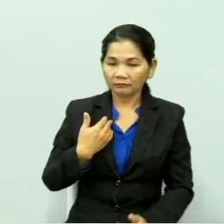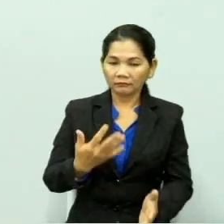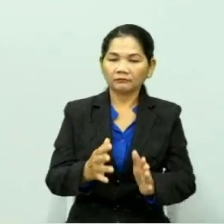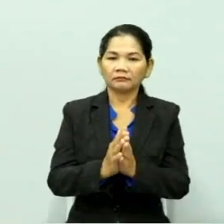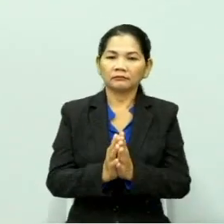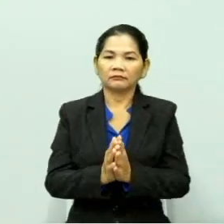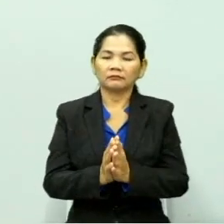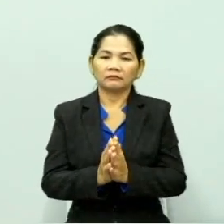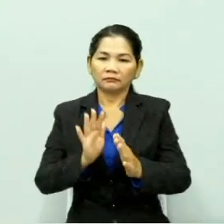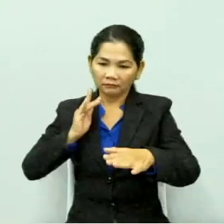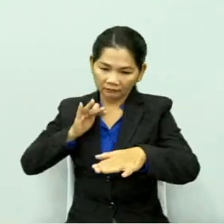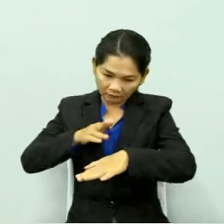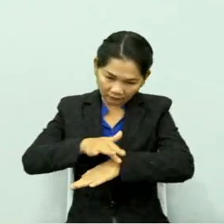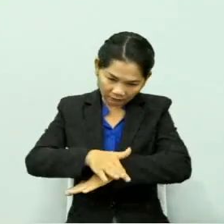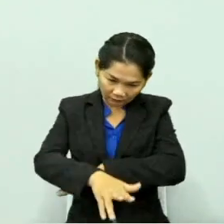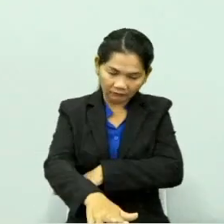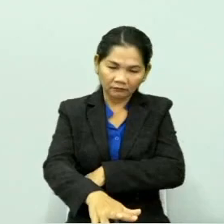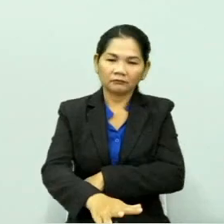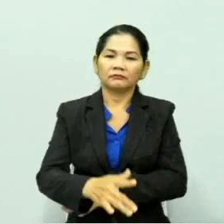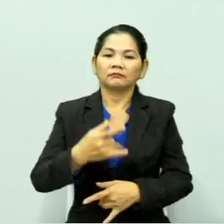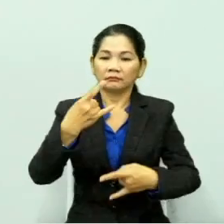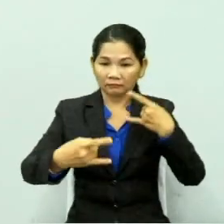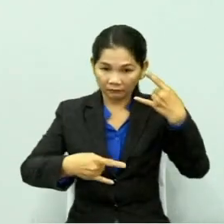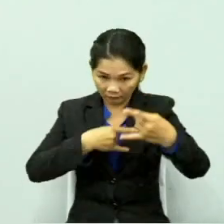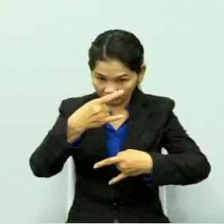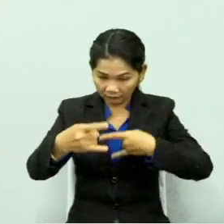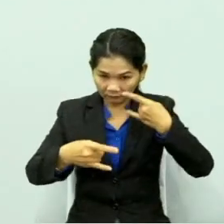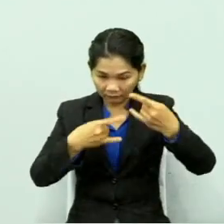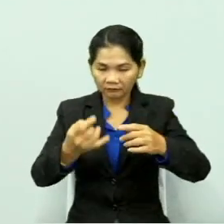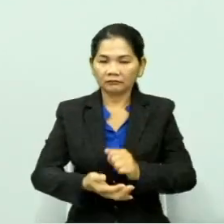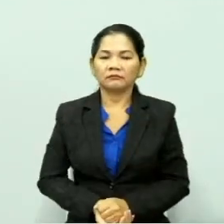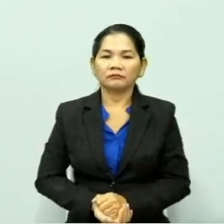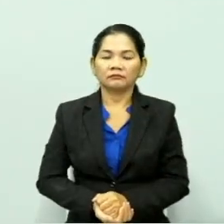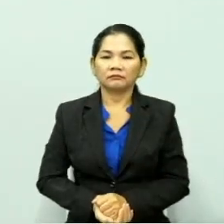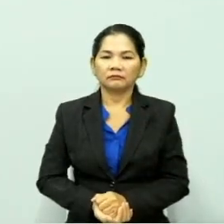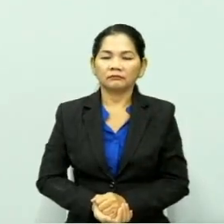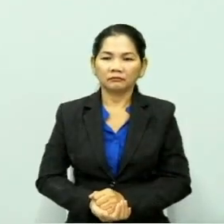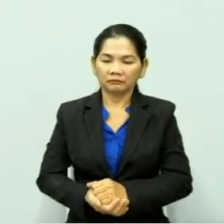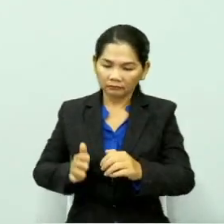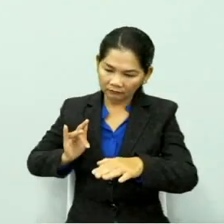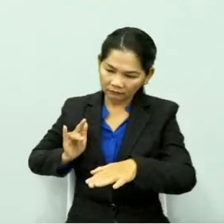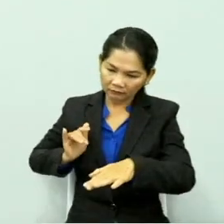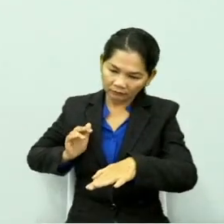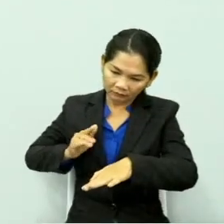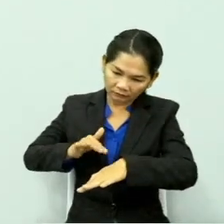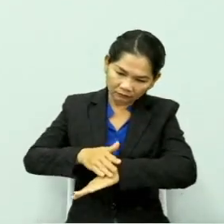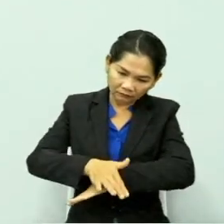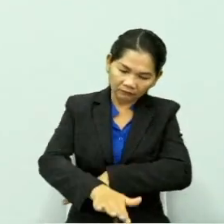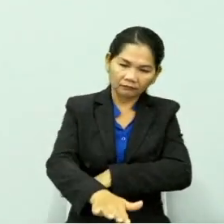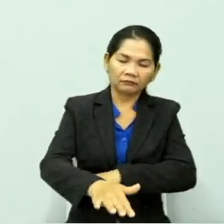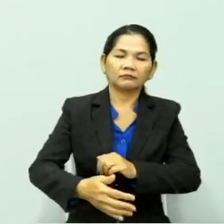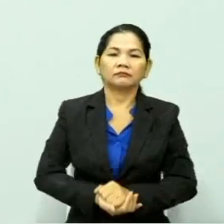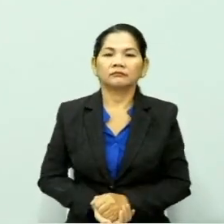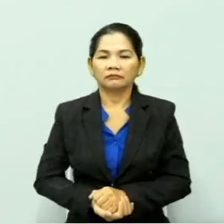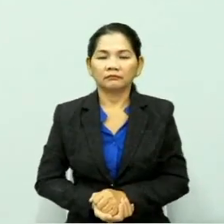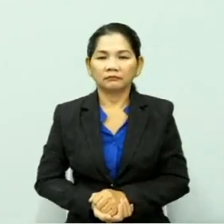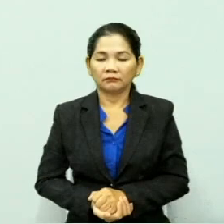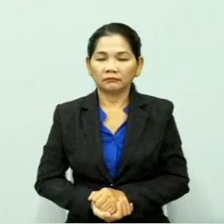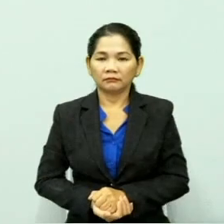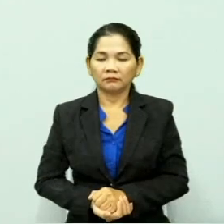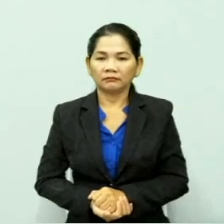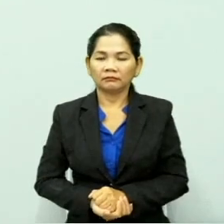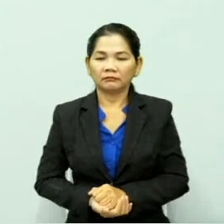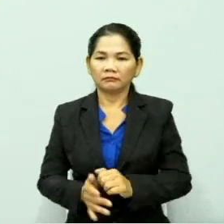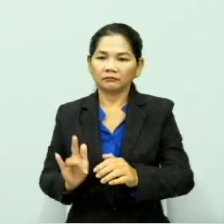chú đố sai mà nô rôm chà là on nè con chà chú đố sai mà nô rôm chà miến là với tê con chà chú